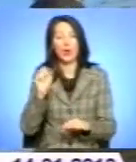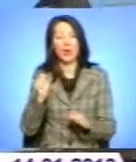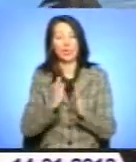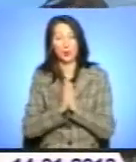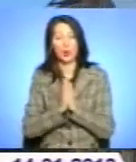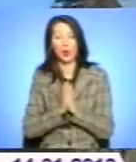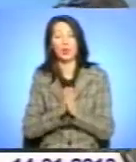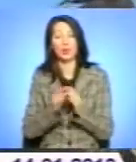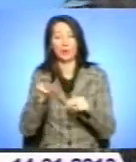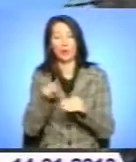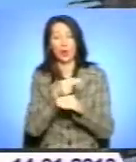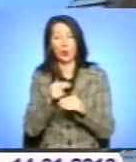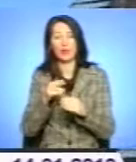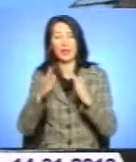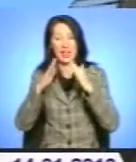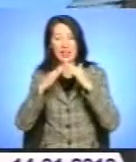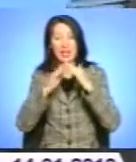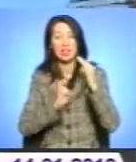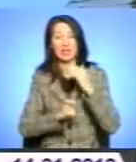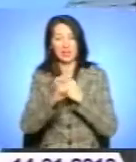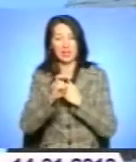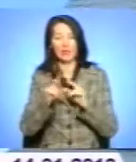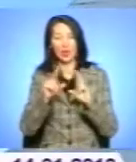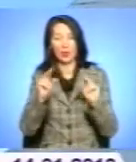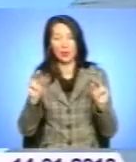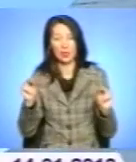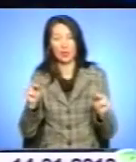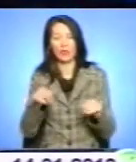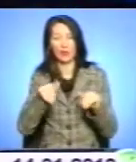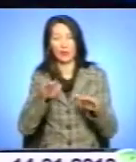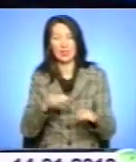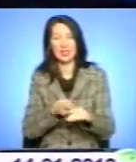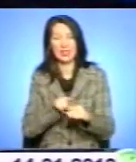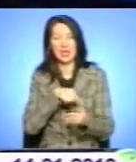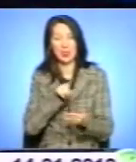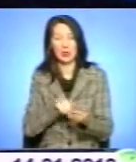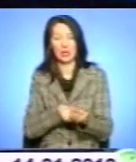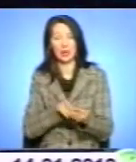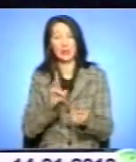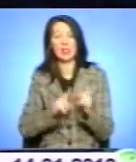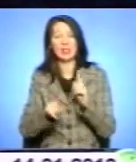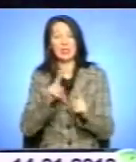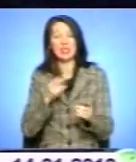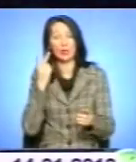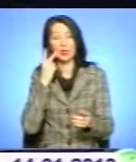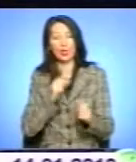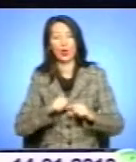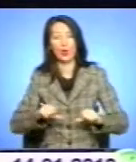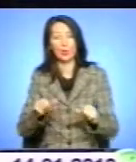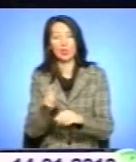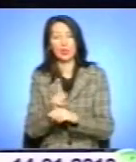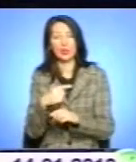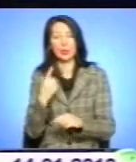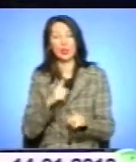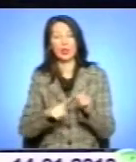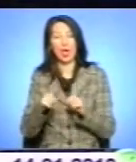церкви. Валентин Хоптян пообіцяв вирішити це питання. На засіданні постійної комісії Тернопільської обласної